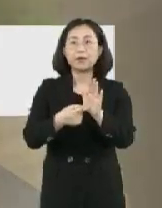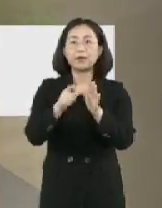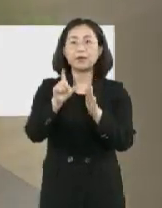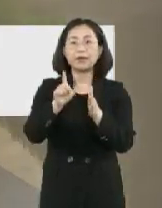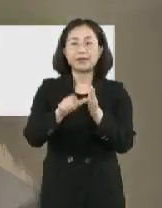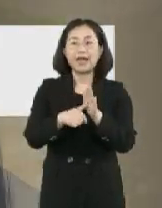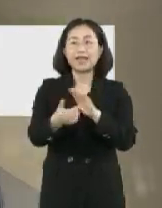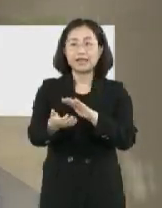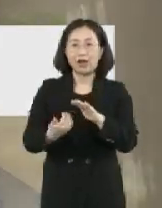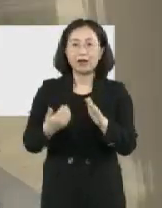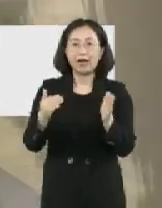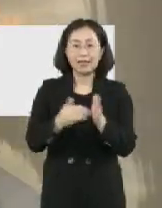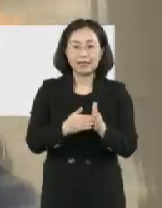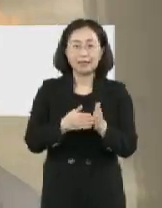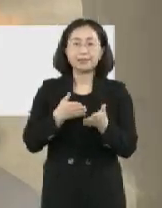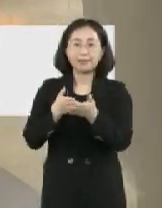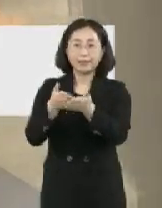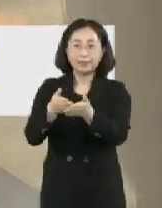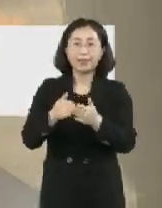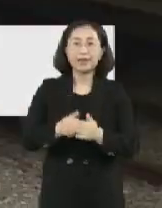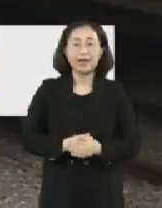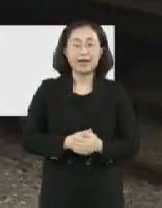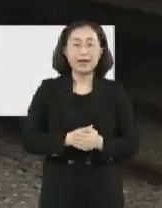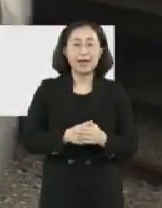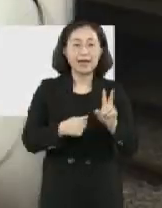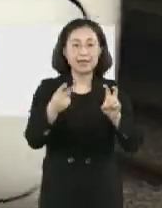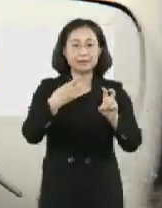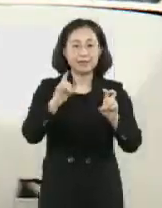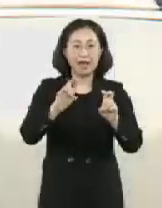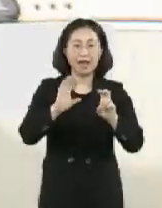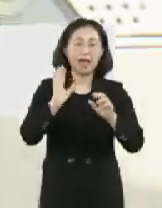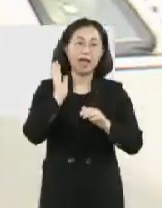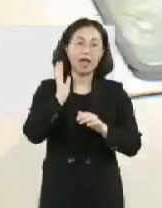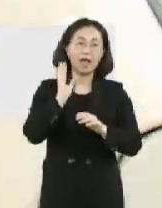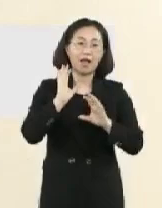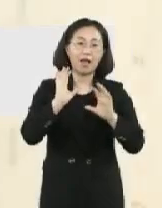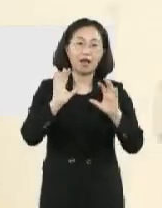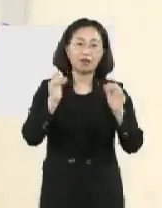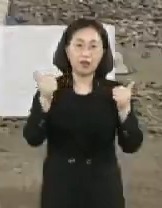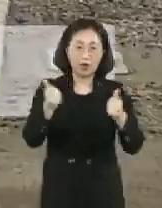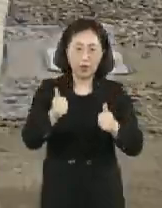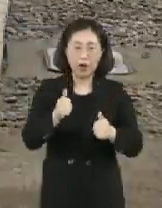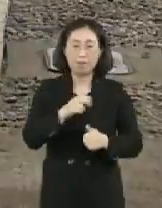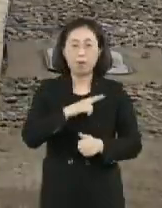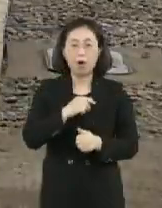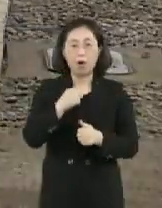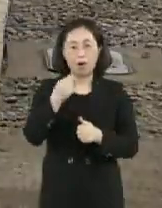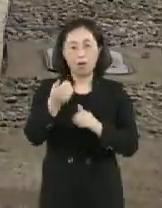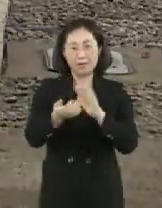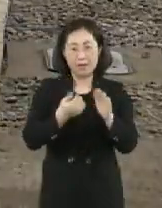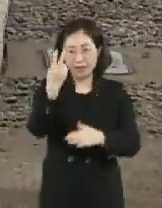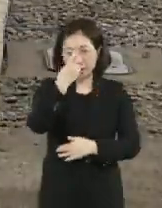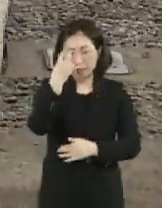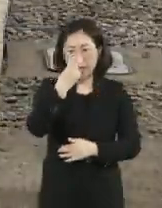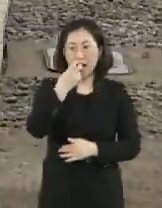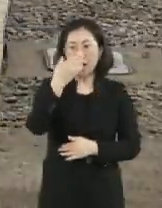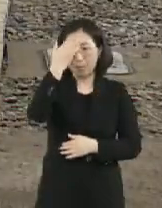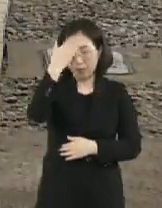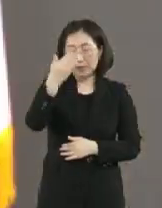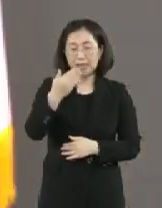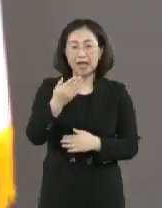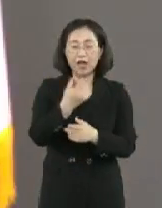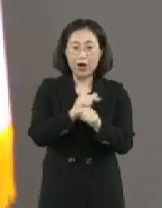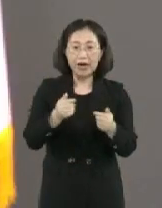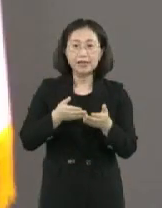했습니다. 20대 대선 공약 반영, 지방선거 공약 반영, 예타 면제 사업도 추진합니다. 대통령